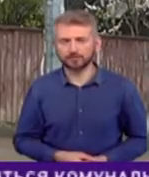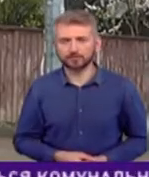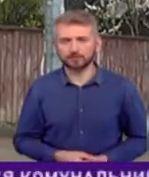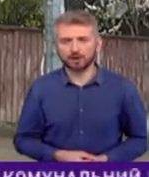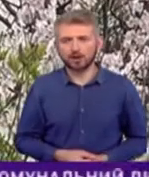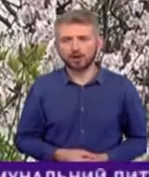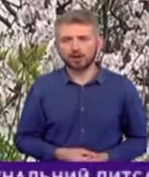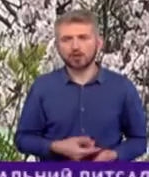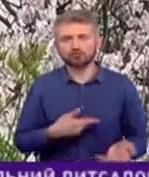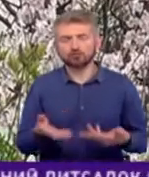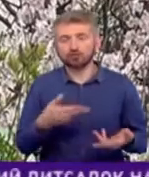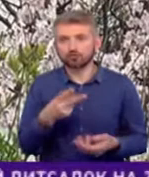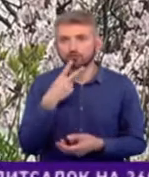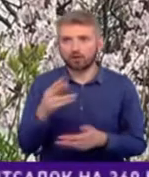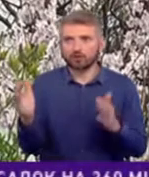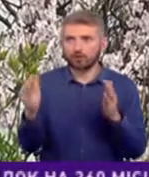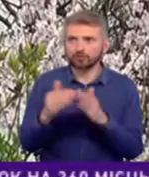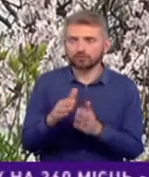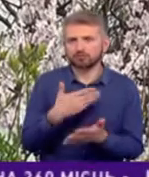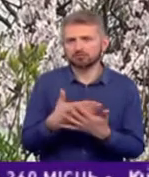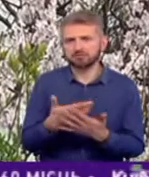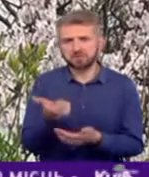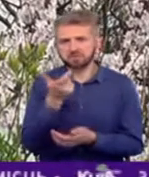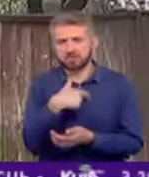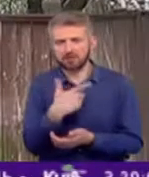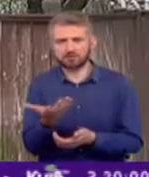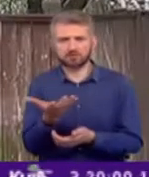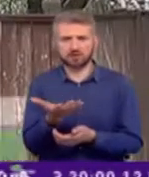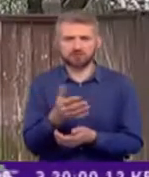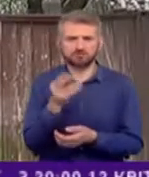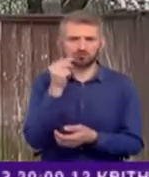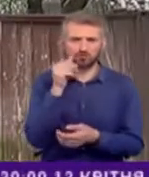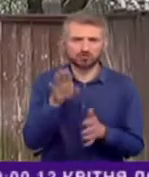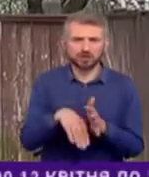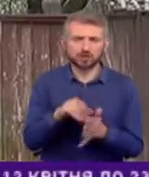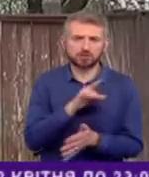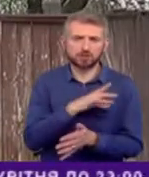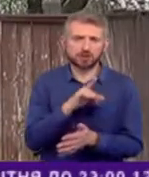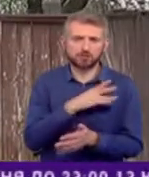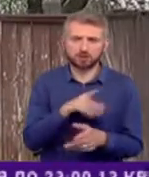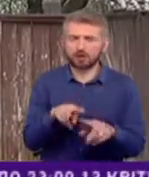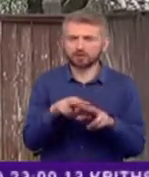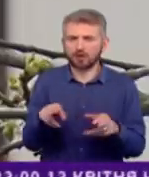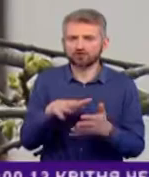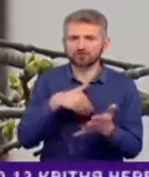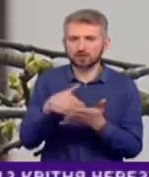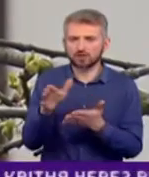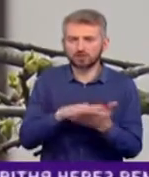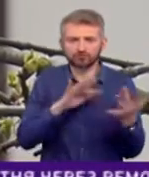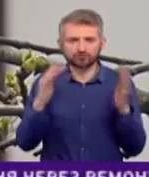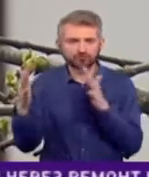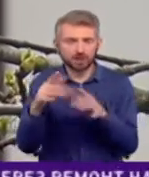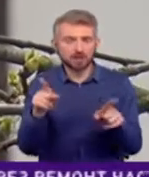Йшов та йшов, бачу, хатина стоїть, не то панська, не то мужича, біла-біла, не наша сметана, та ще й садочком обросла. Так